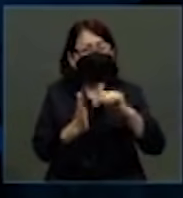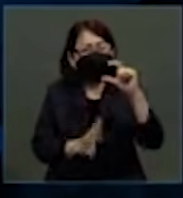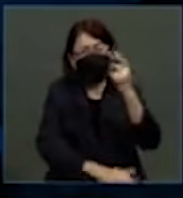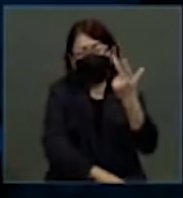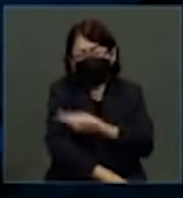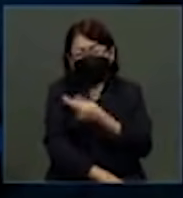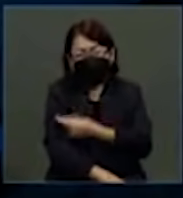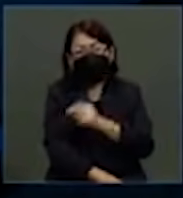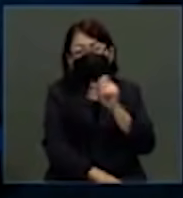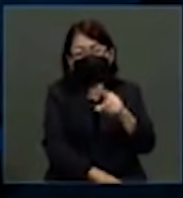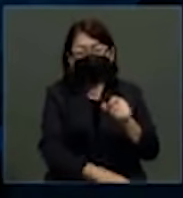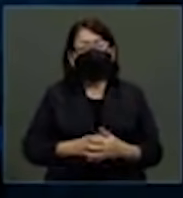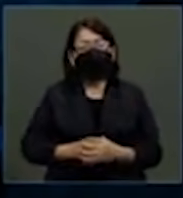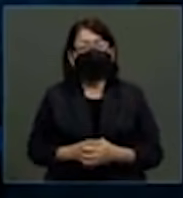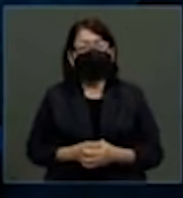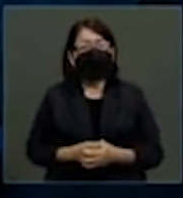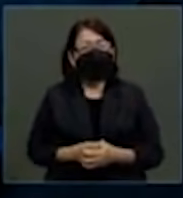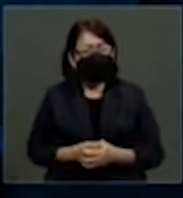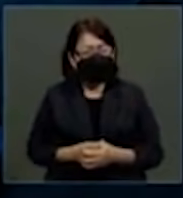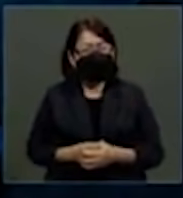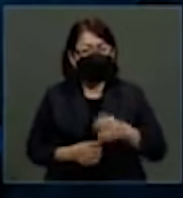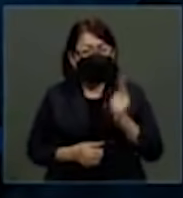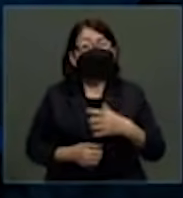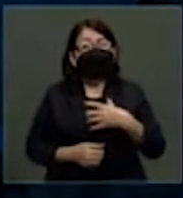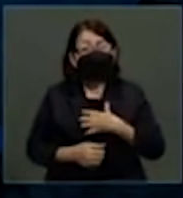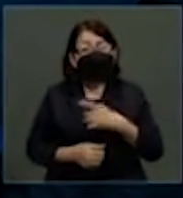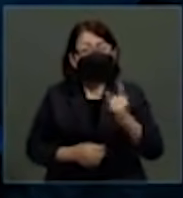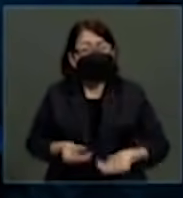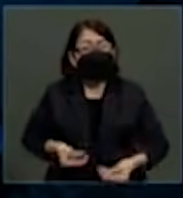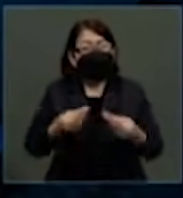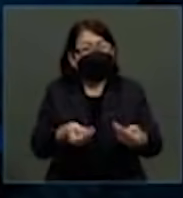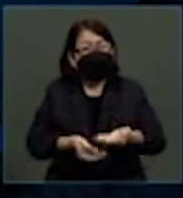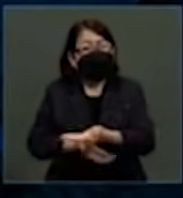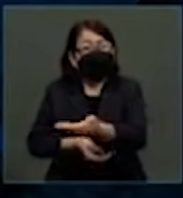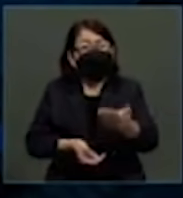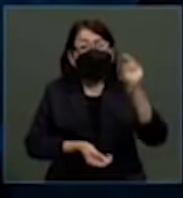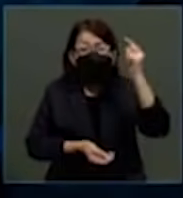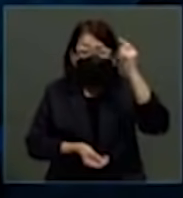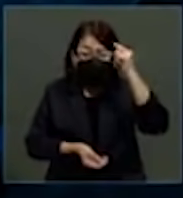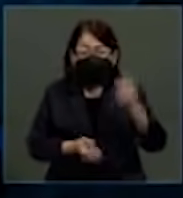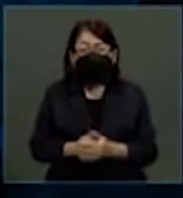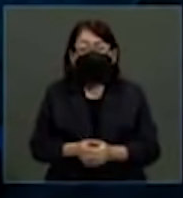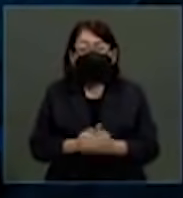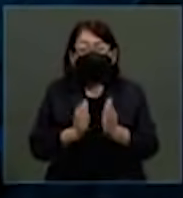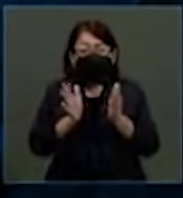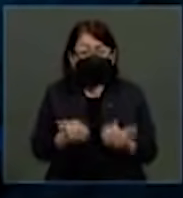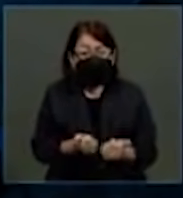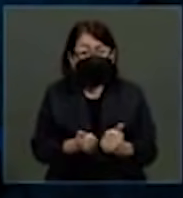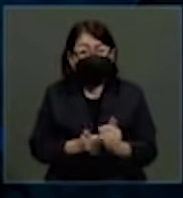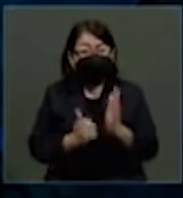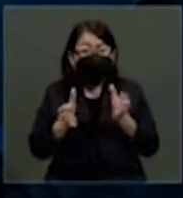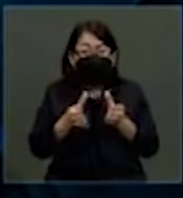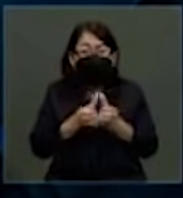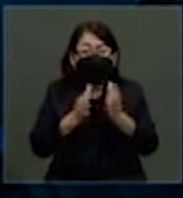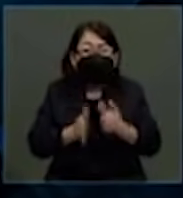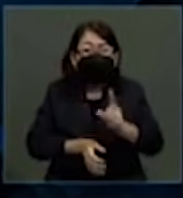เรื้อรังตามที่กระทรวงสาธารณสุขกำหนดก็ข้อนี้เพื่อที่จะให้เร่งรัด